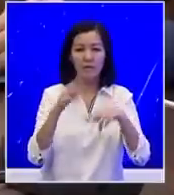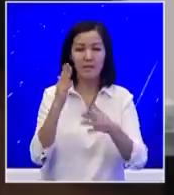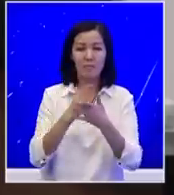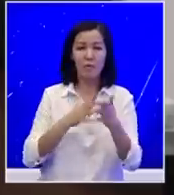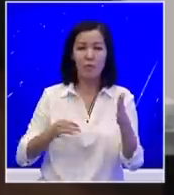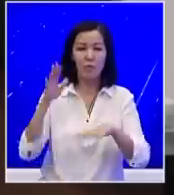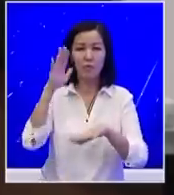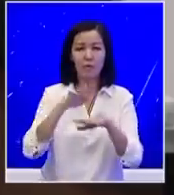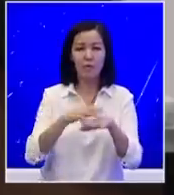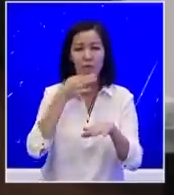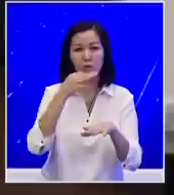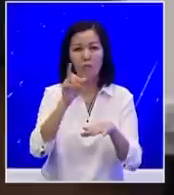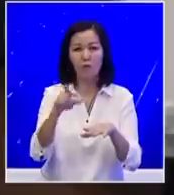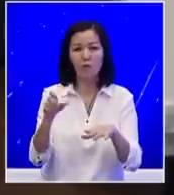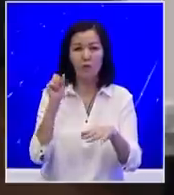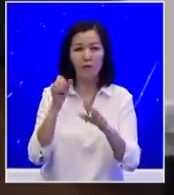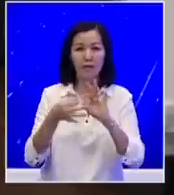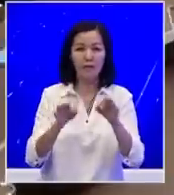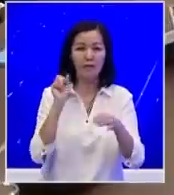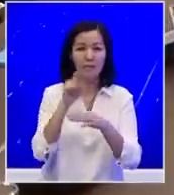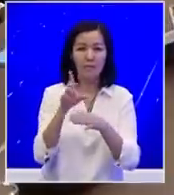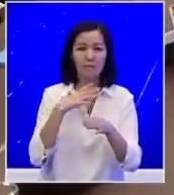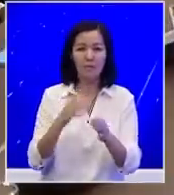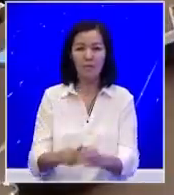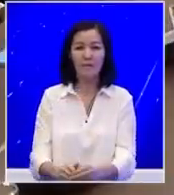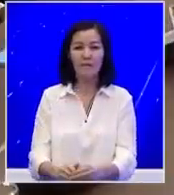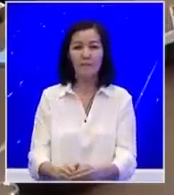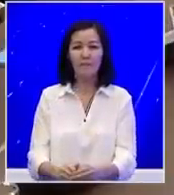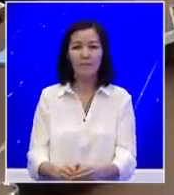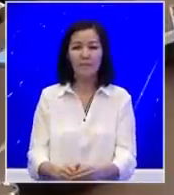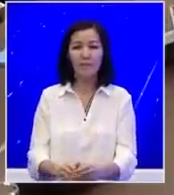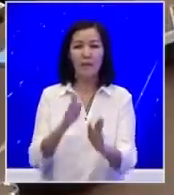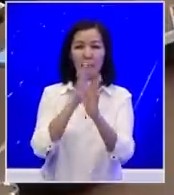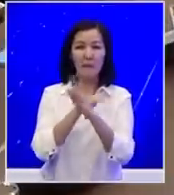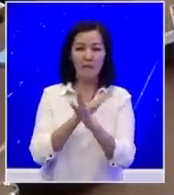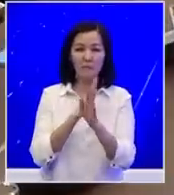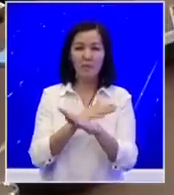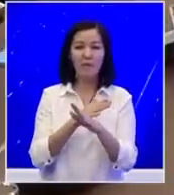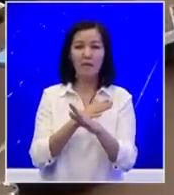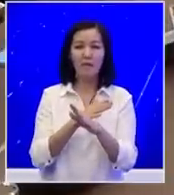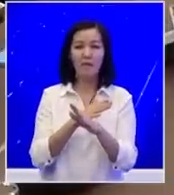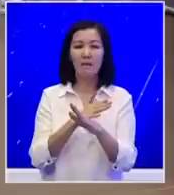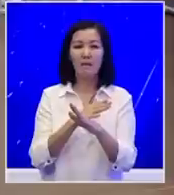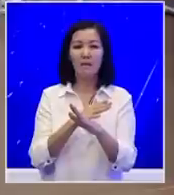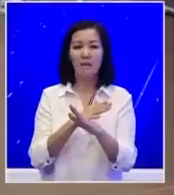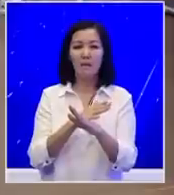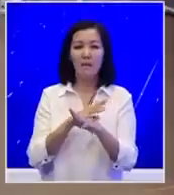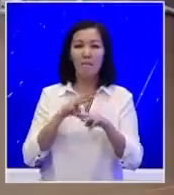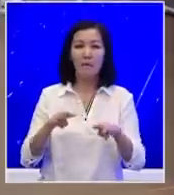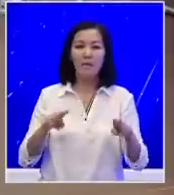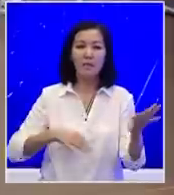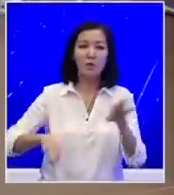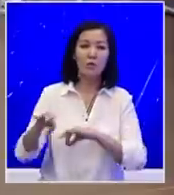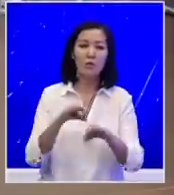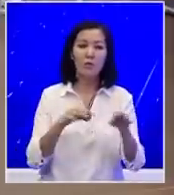өңір басшысы жауапты тұлғаларға нақты тапсырма берді. Вот Капчагайский, что будешь складывать сюда? Министр жобалық жұмыстар жүріп